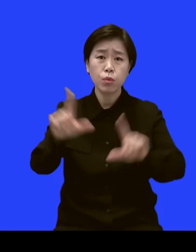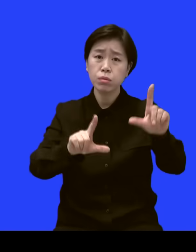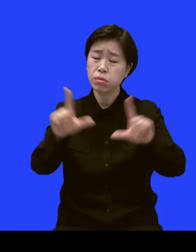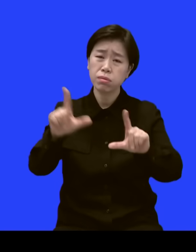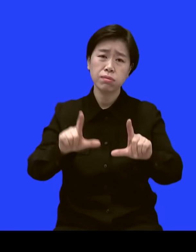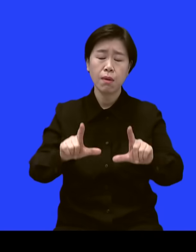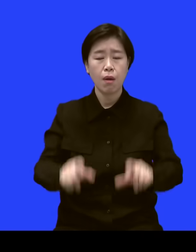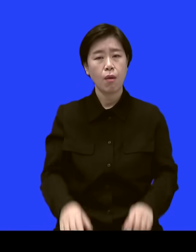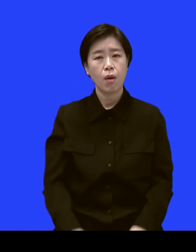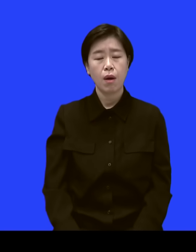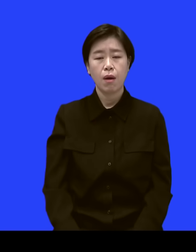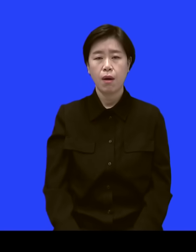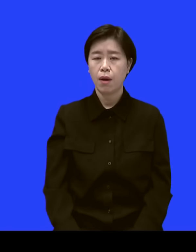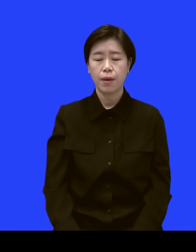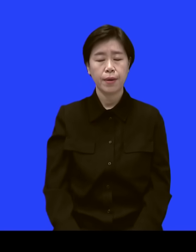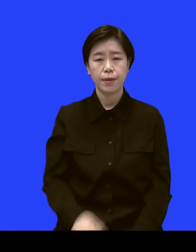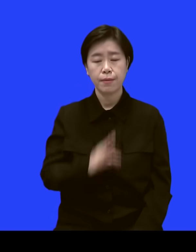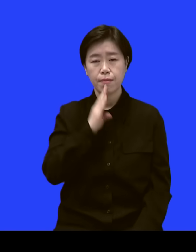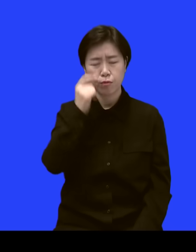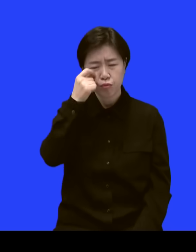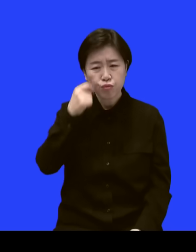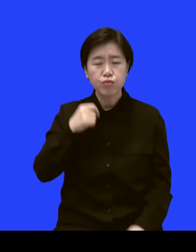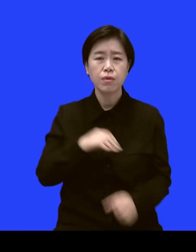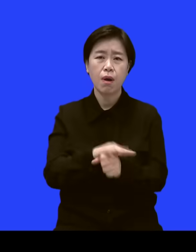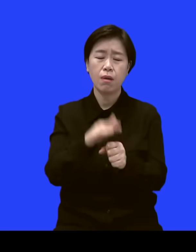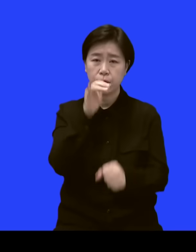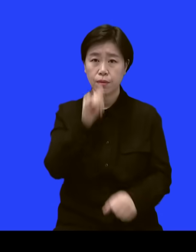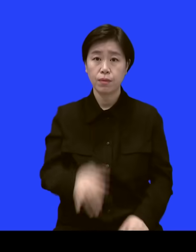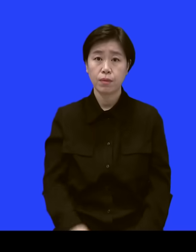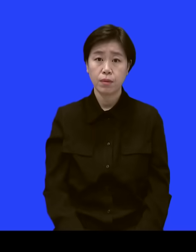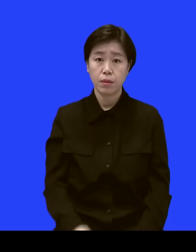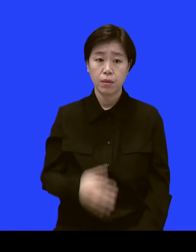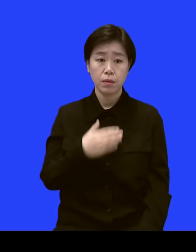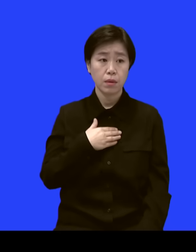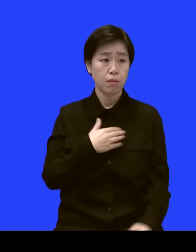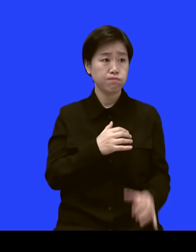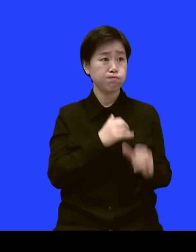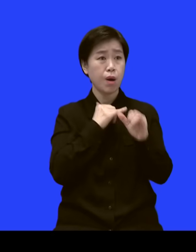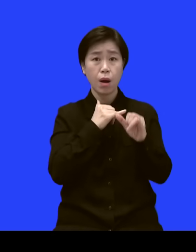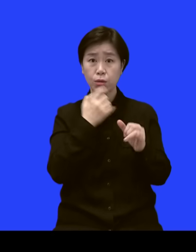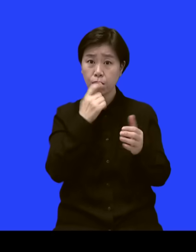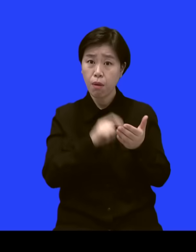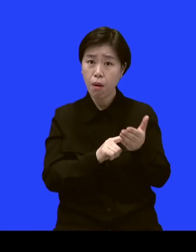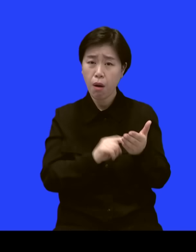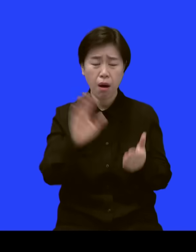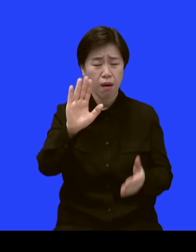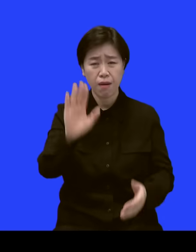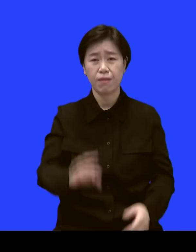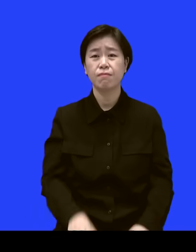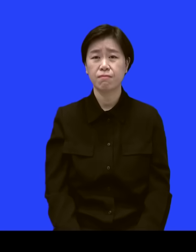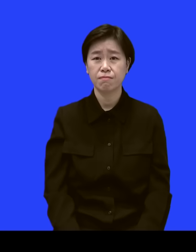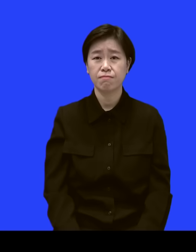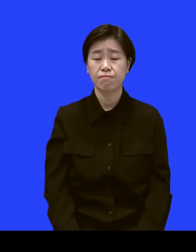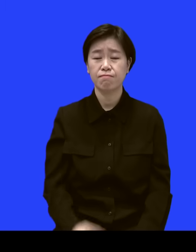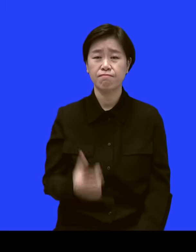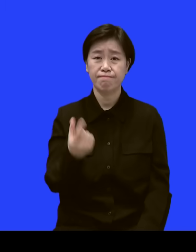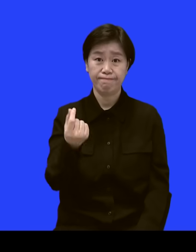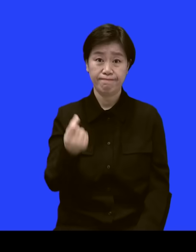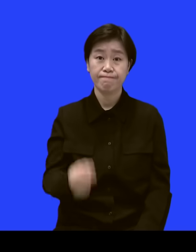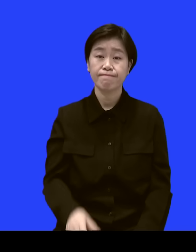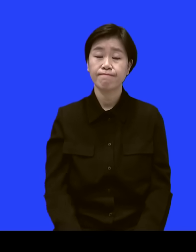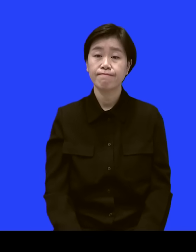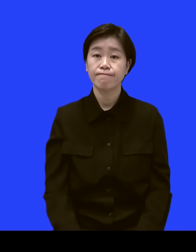불쌍하죠. 애들이 너무 불쌍한 거예요. 그렇다고 내가 죽을 수도 없고 죽는 것도 마음대로 안 되잖아요. 그죠. 안 돼요. 예.